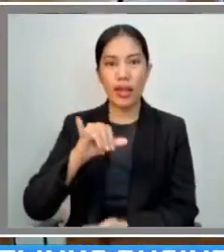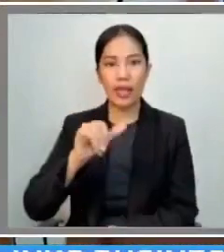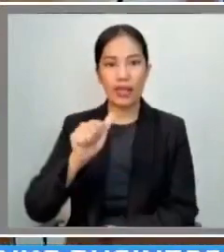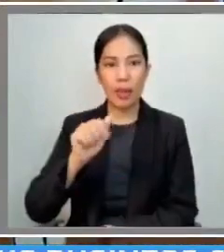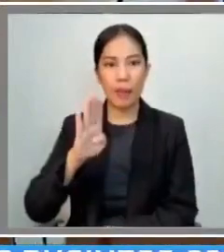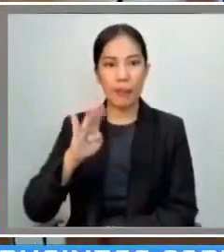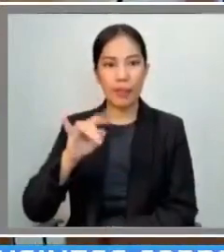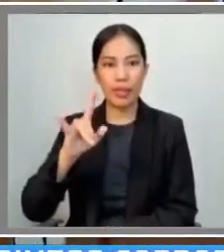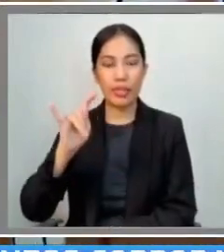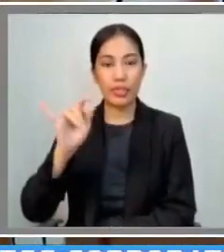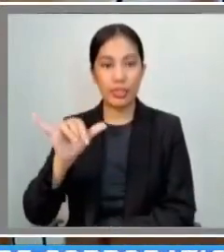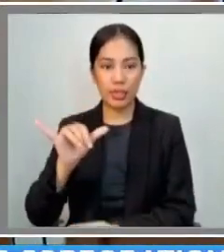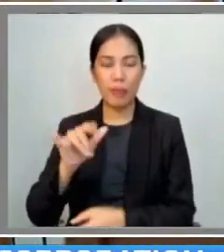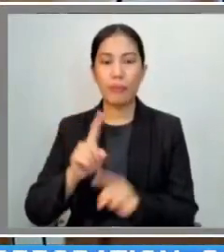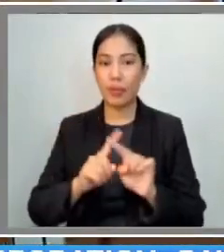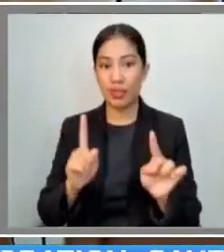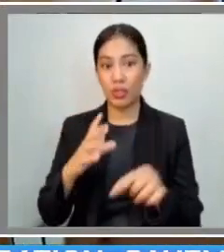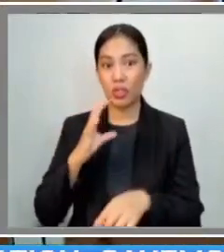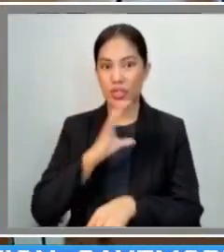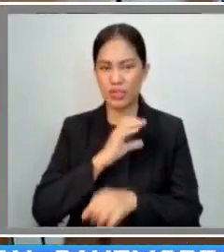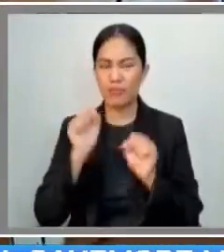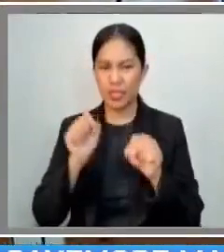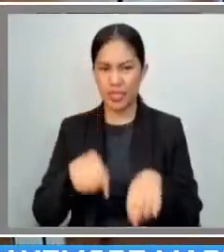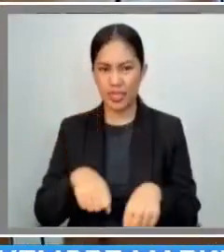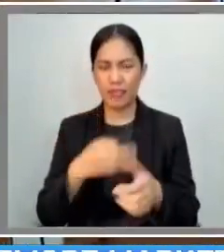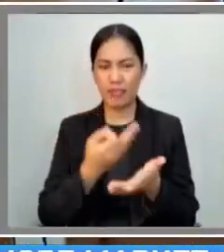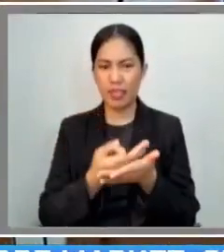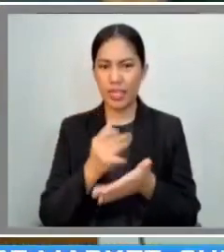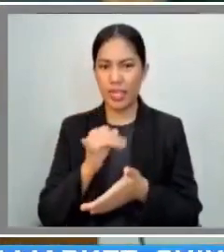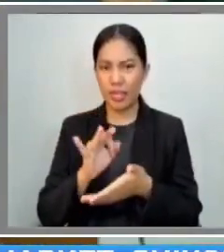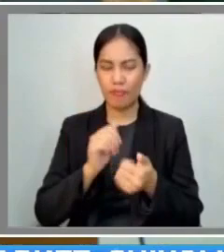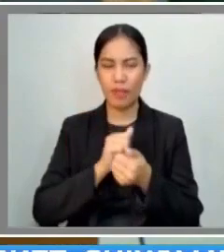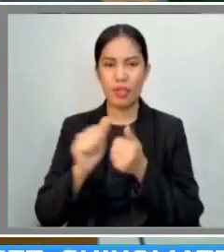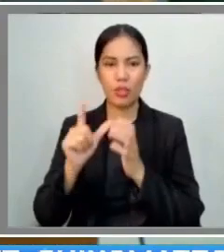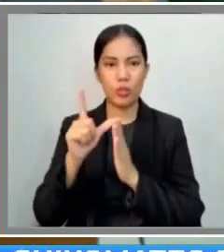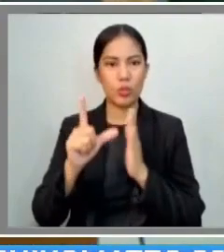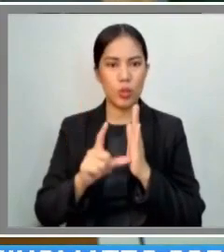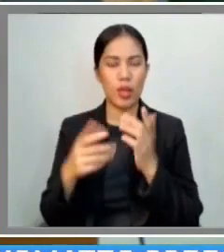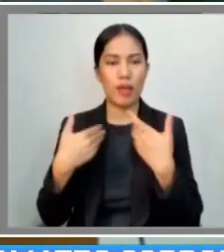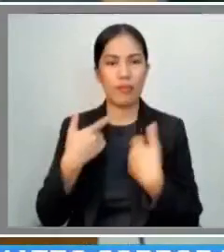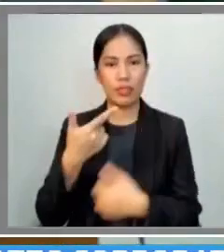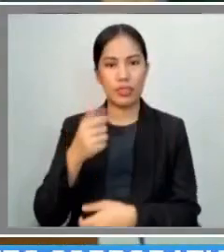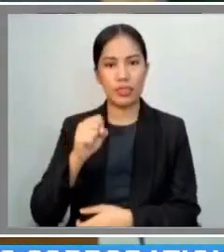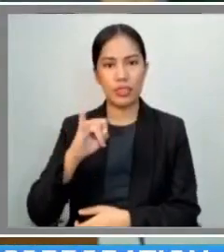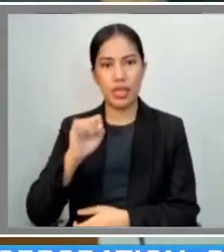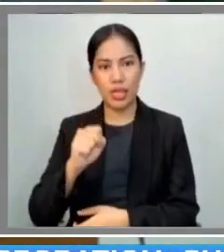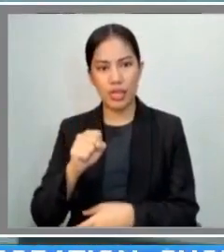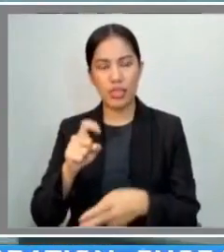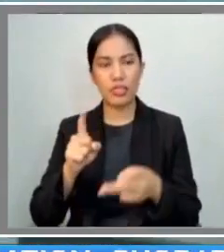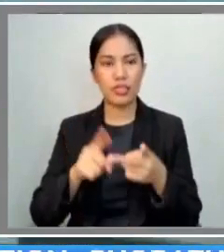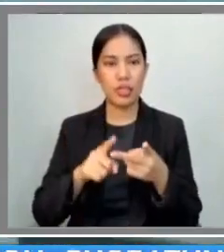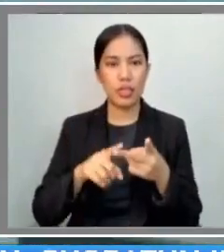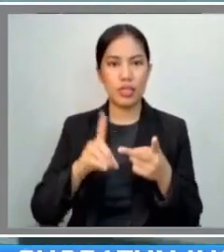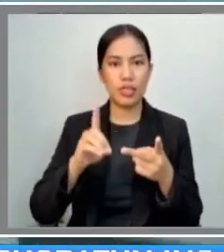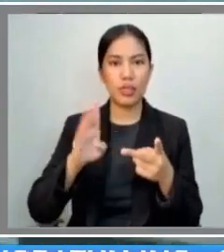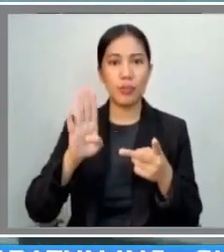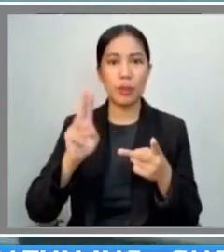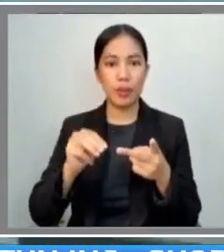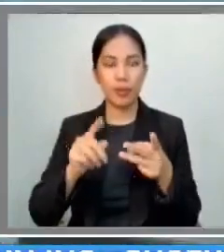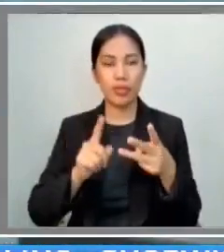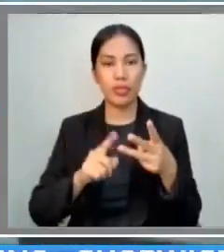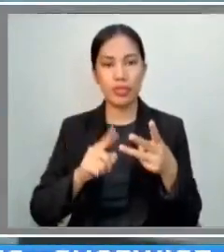naging batas na nasa Paano ring bubuo ang gsis dbm at Civil Service Commission ng rules and